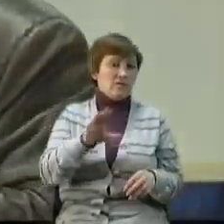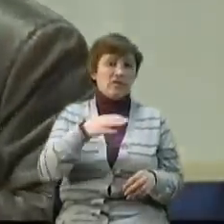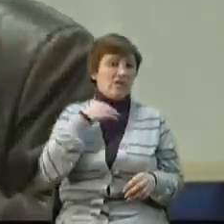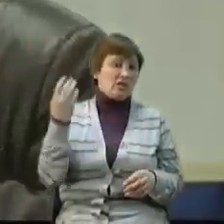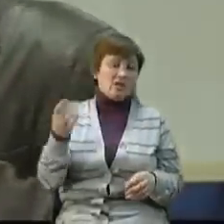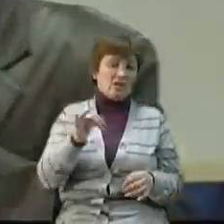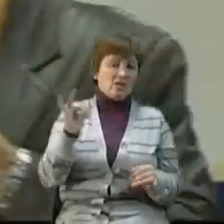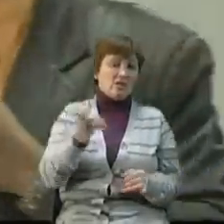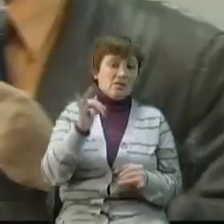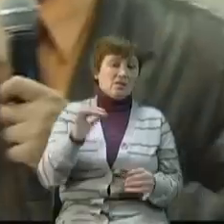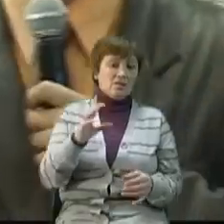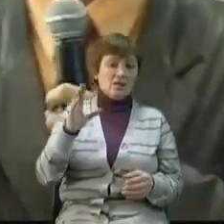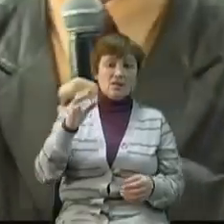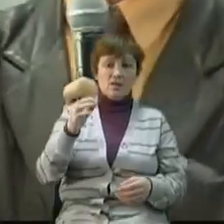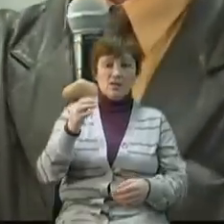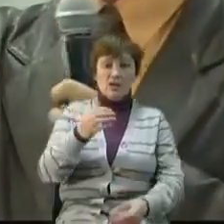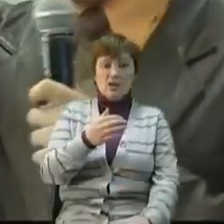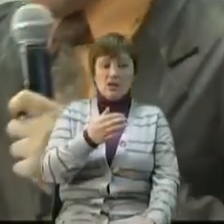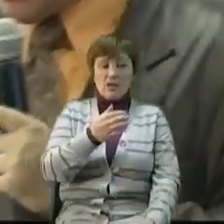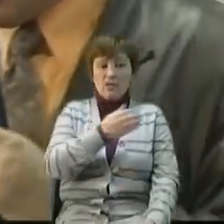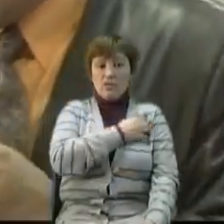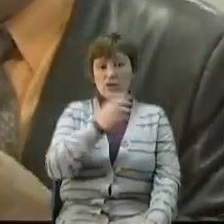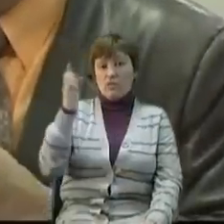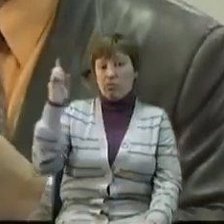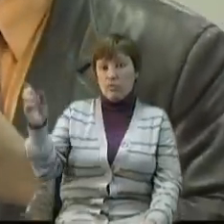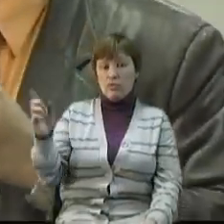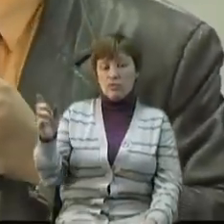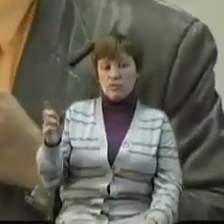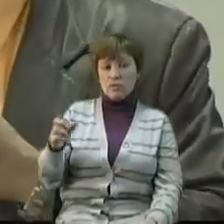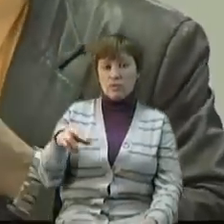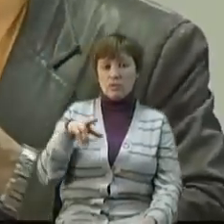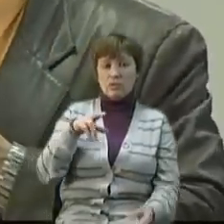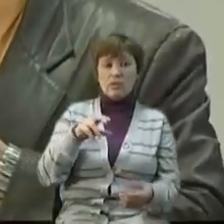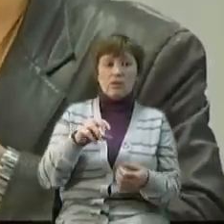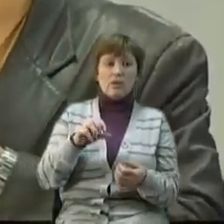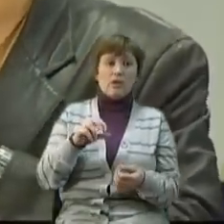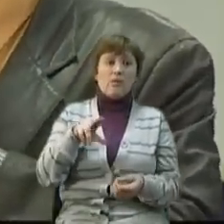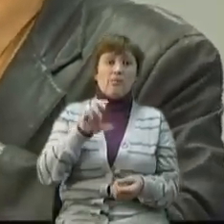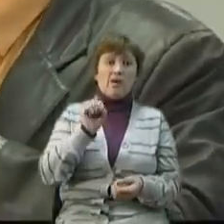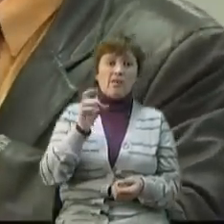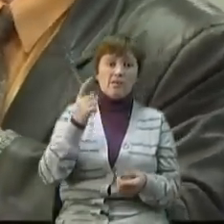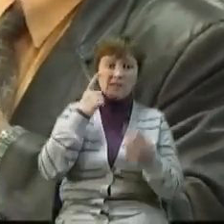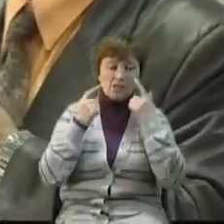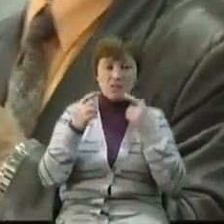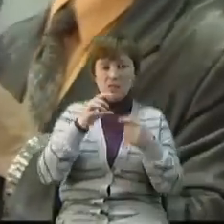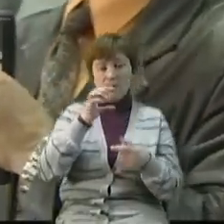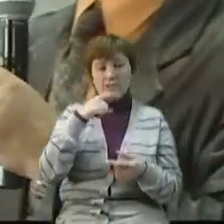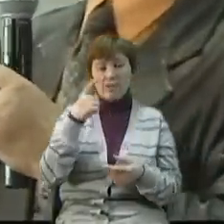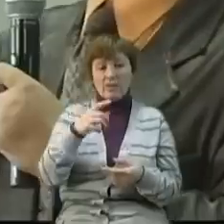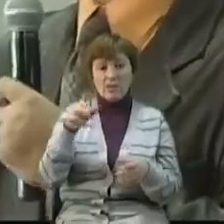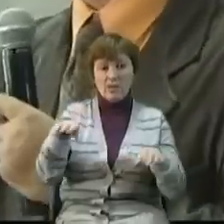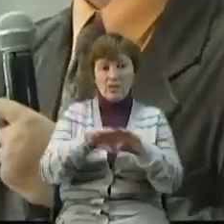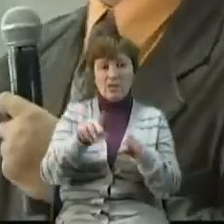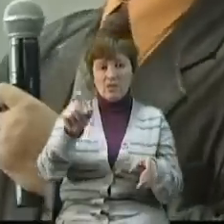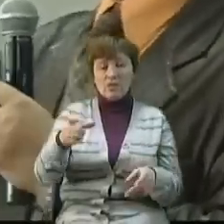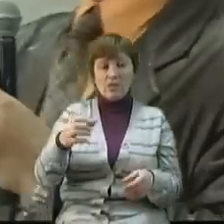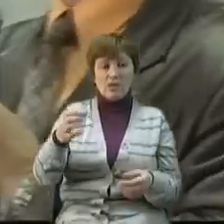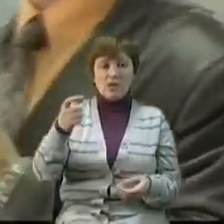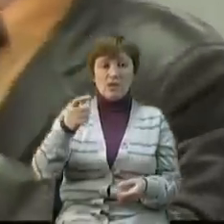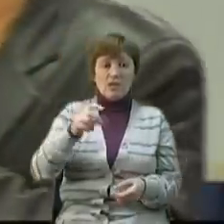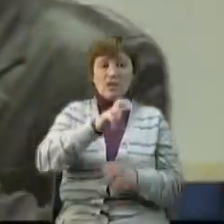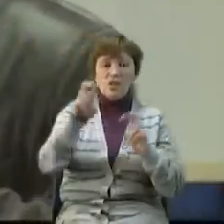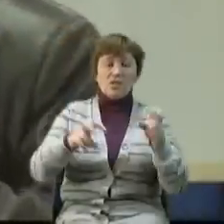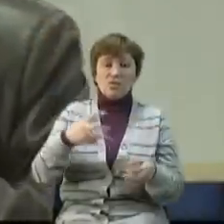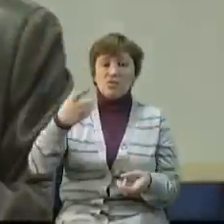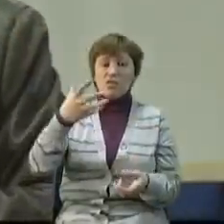своей воли. И Павел со слезами говорит, таковые люди ищут своего, а не того, что угодно Иисусу Христу. Почему Павел плакал? Потому